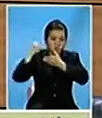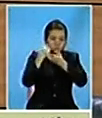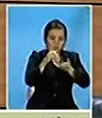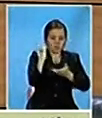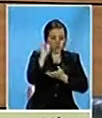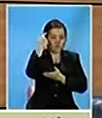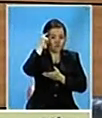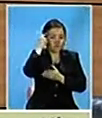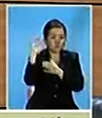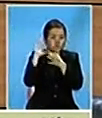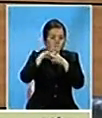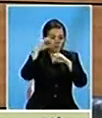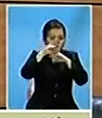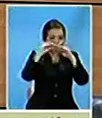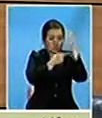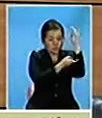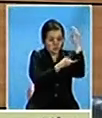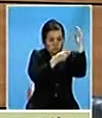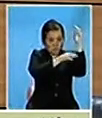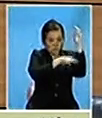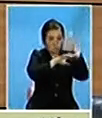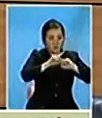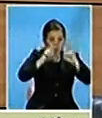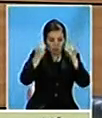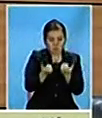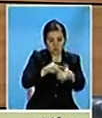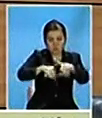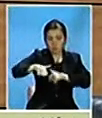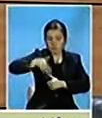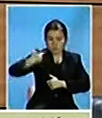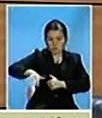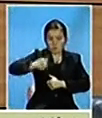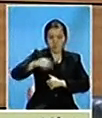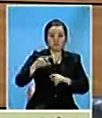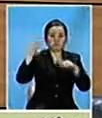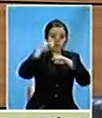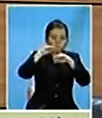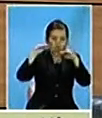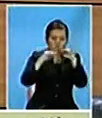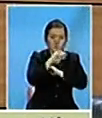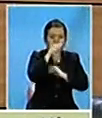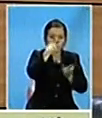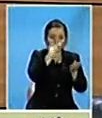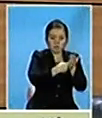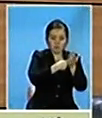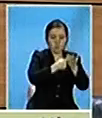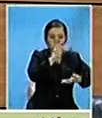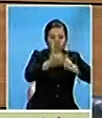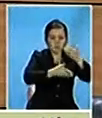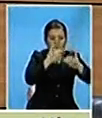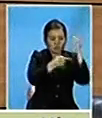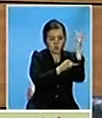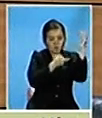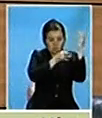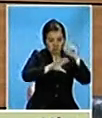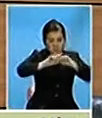ปัญหาที่ชาวบ้านเดือดร้อนเพราะรัฐบาลเป็นหนี้ค้างจ่ายมาตั้งแต่เดือนสิงหาคมจนกระทั่งถึงปัจจุบันชาวบ้